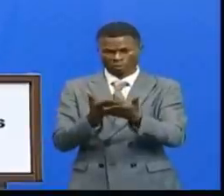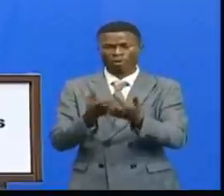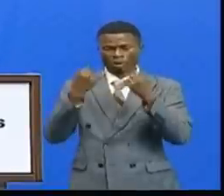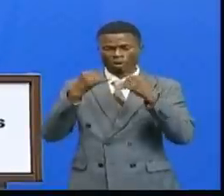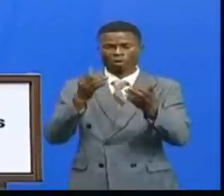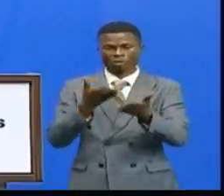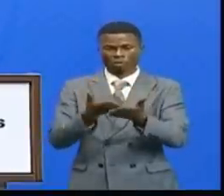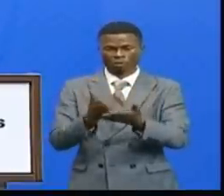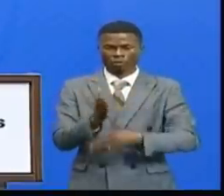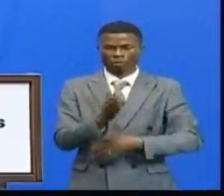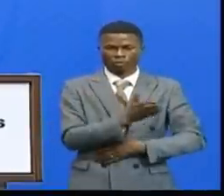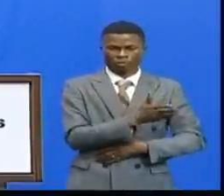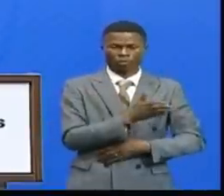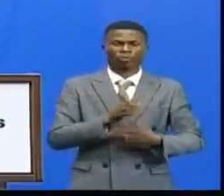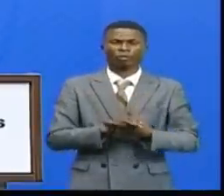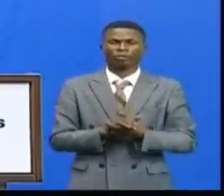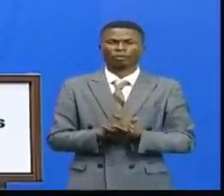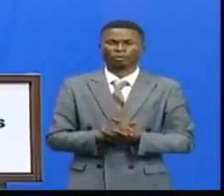d'information.